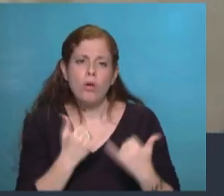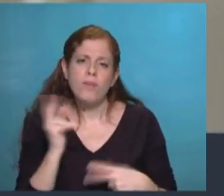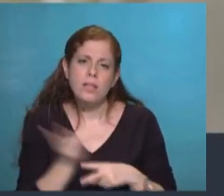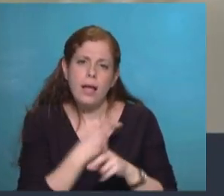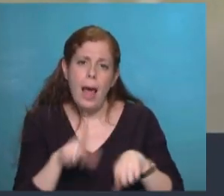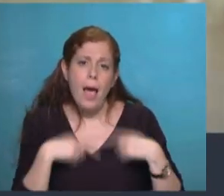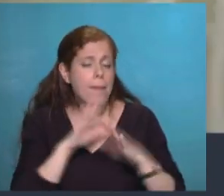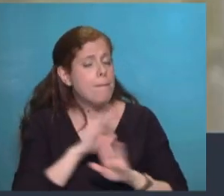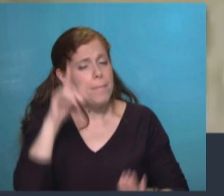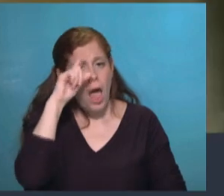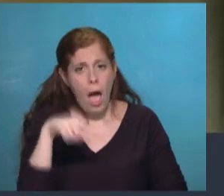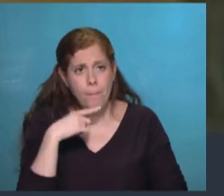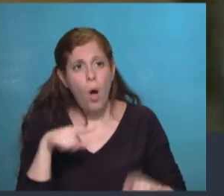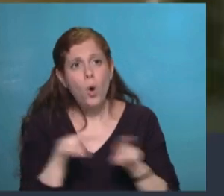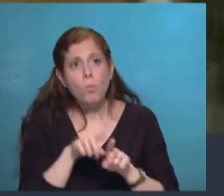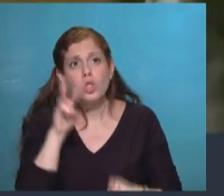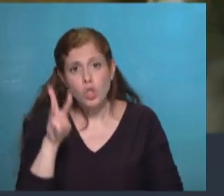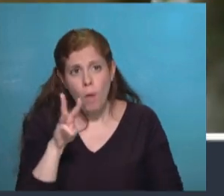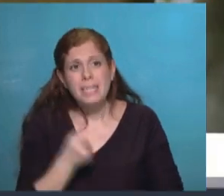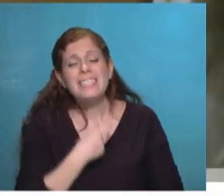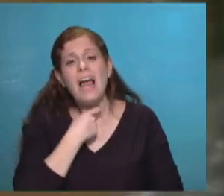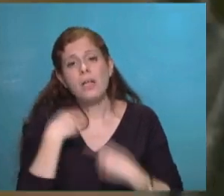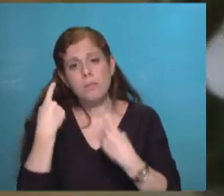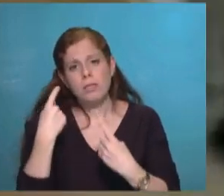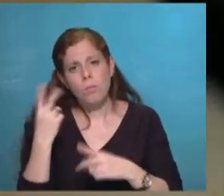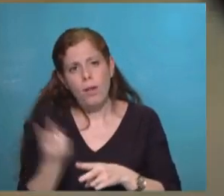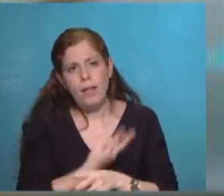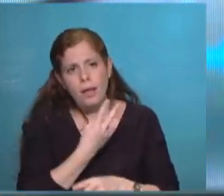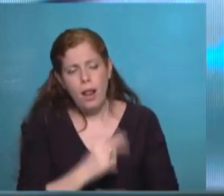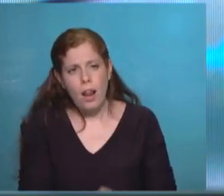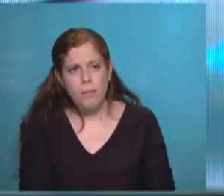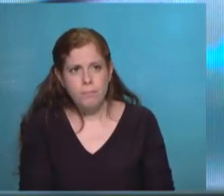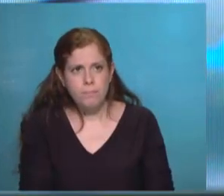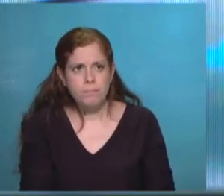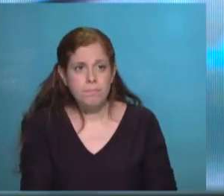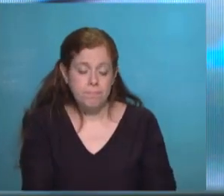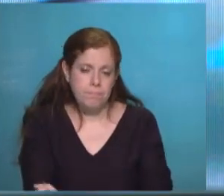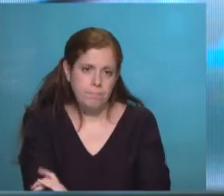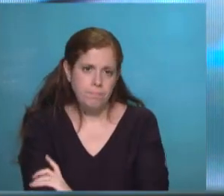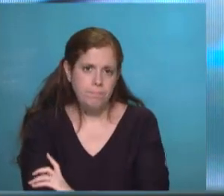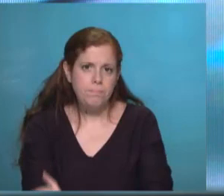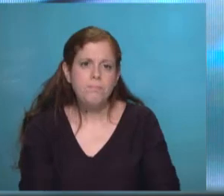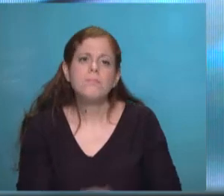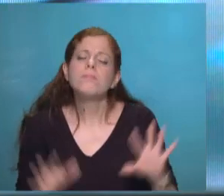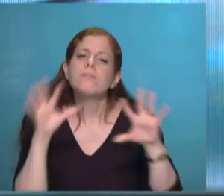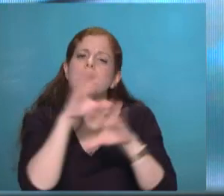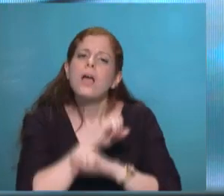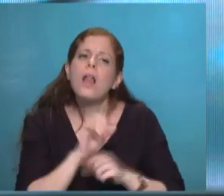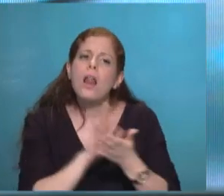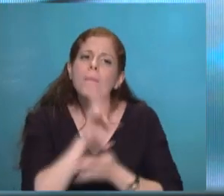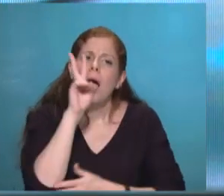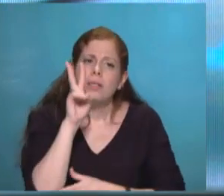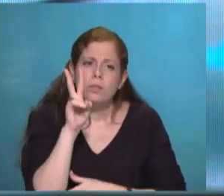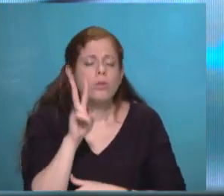אבא, כפי ששלומי נאלץ להתרגל בעצמו. הלילה בחצות יצא לדרך